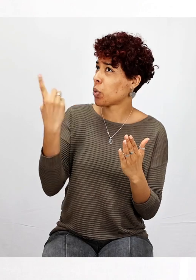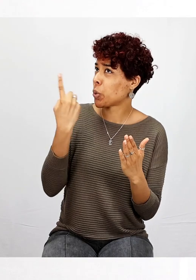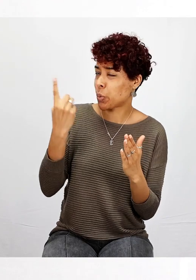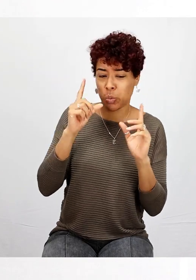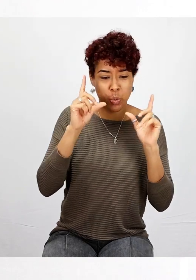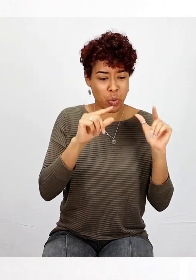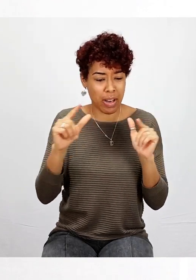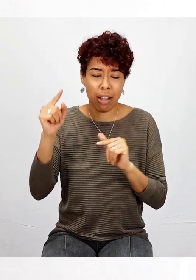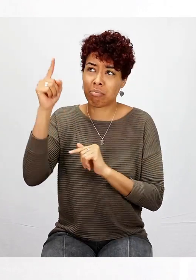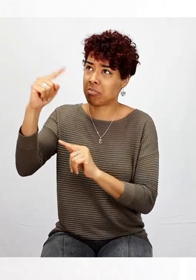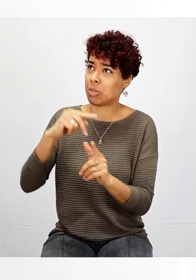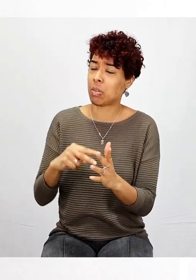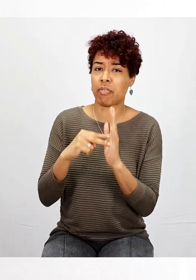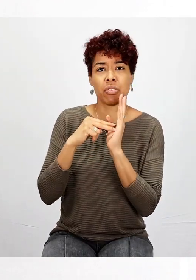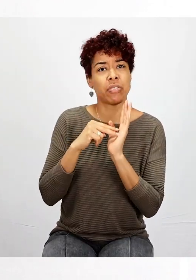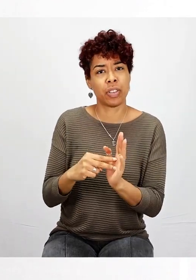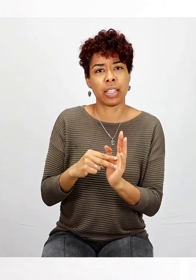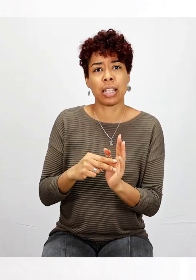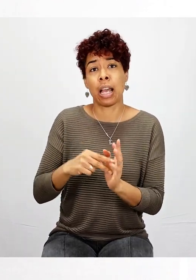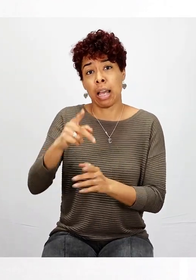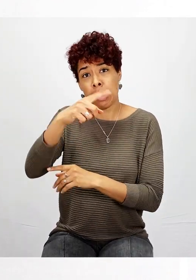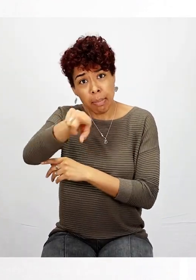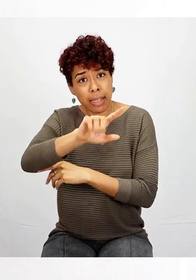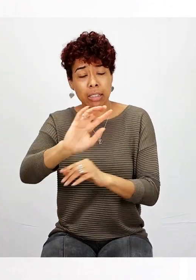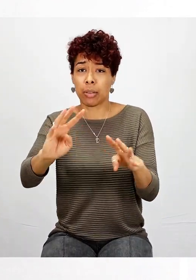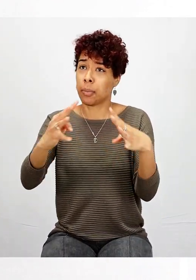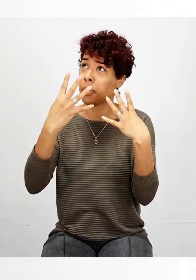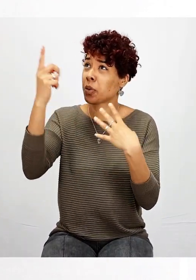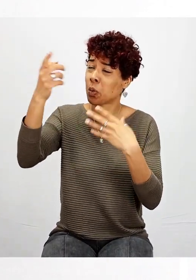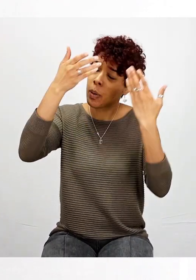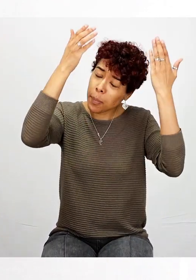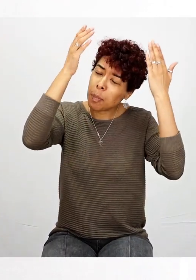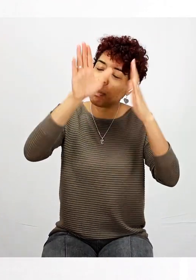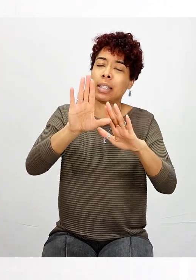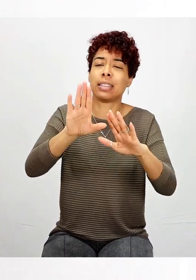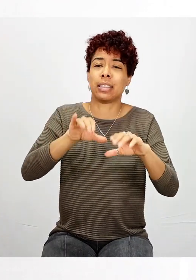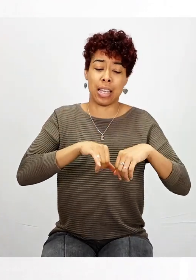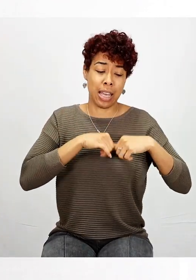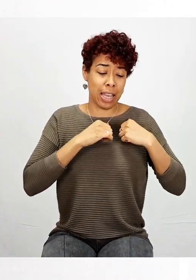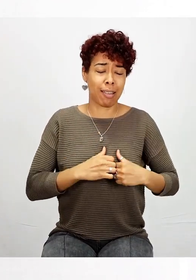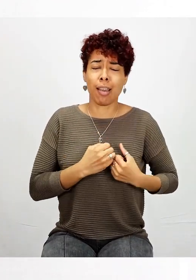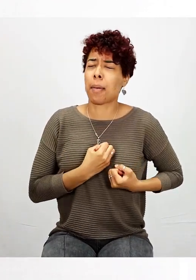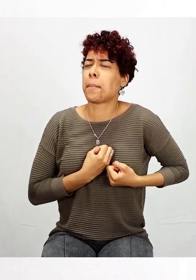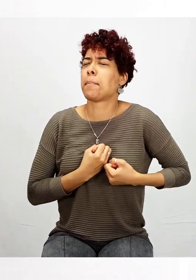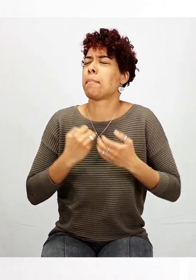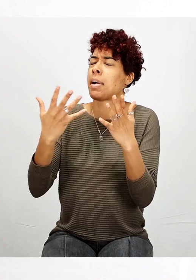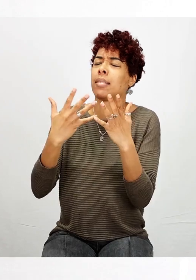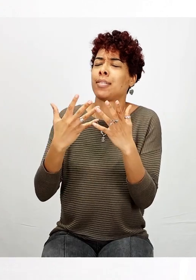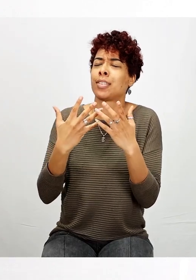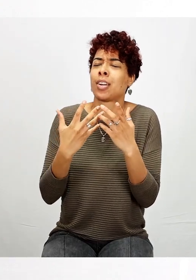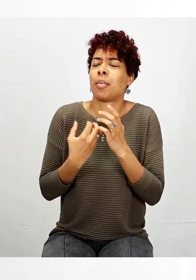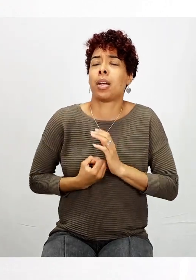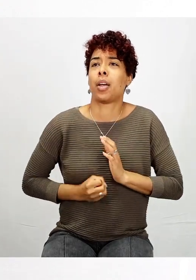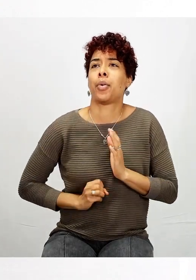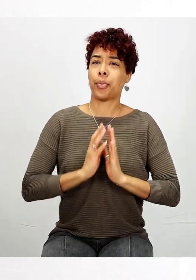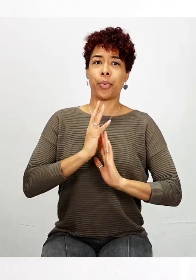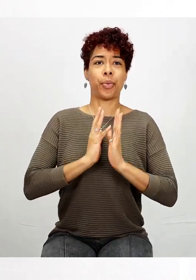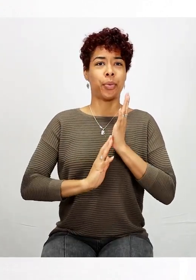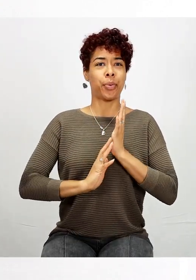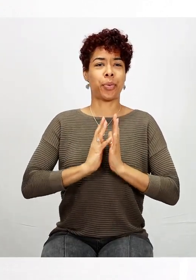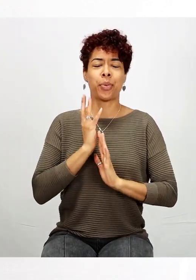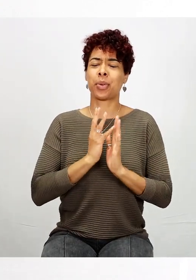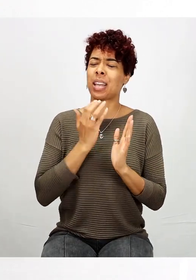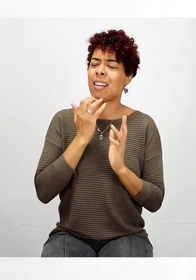tu es fidèle. Et je te prie de bénir tous ceux qui ont écouté cette émission et que leur cœur s'élève vers toi et soit ranimé par un esprit, Seigneur mon Dieu,